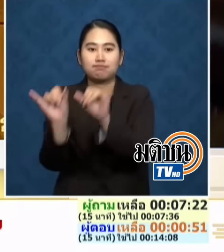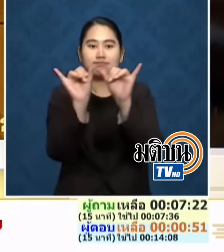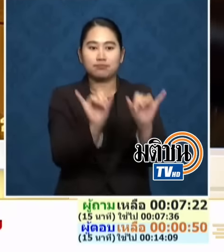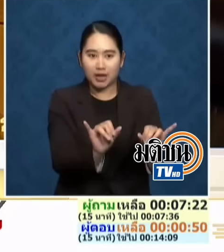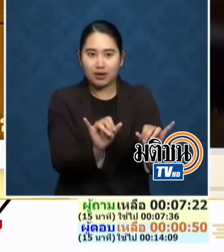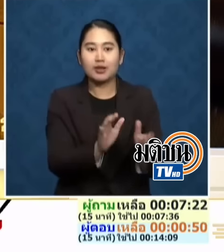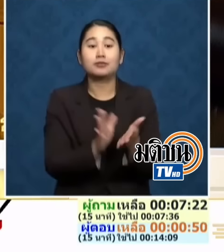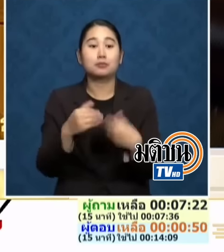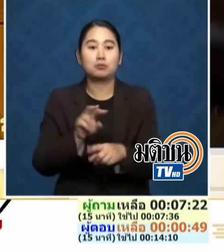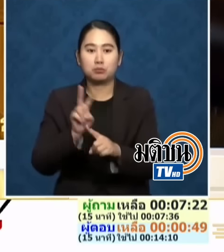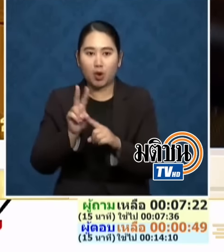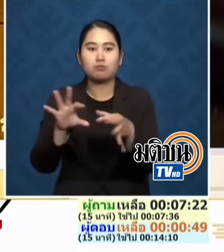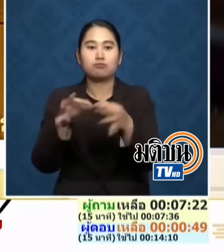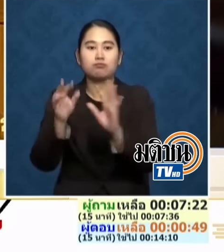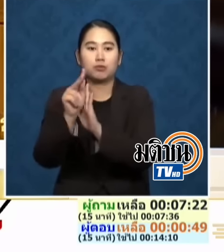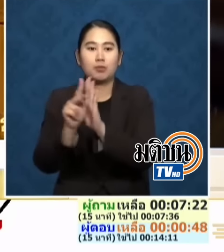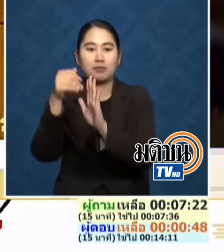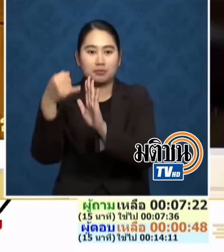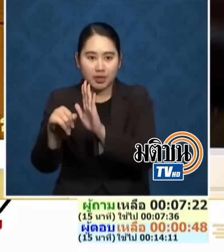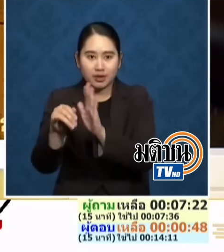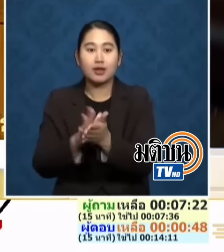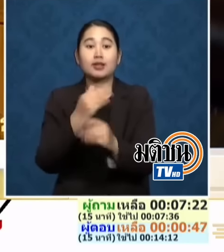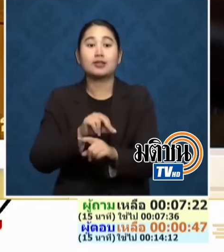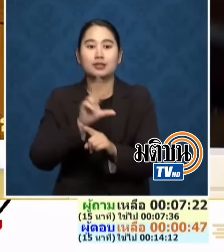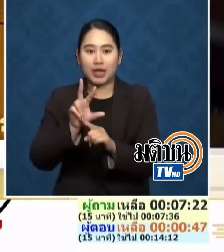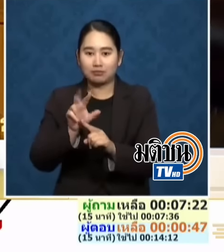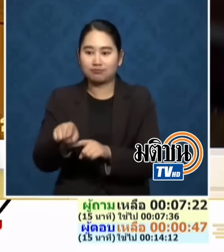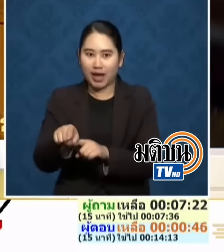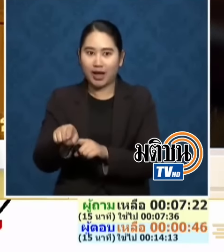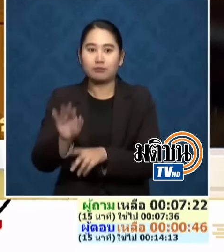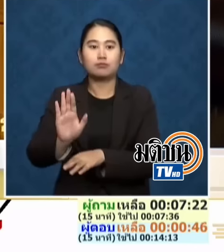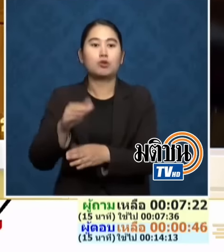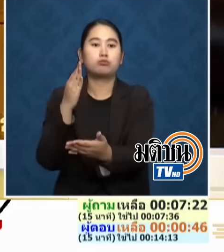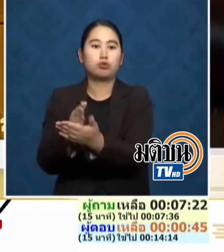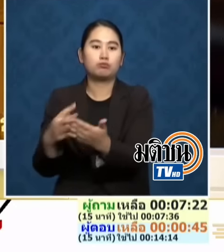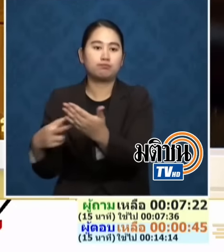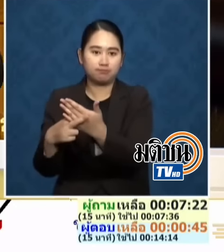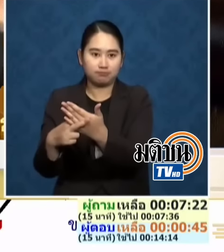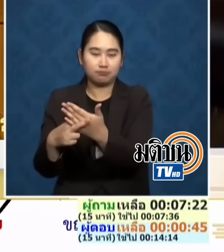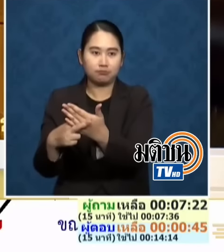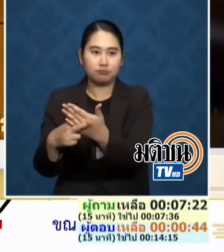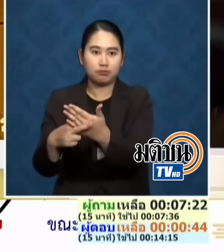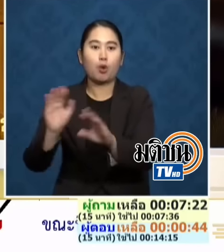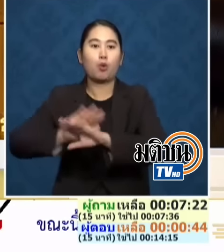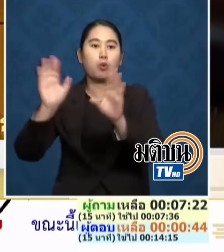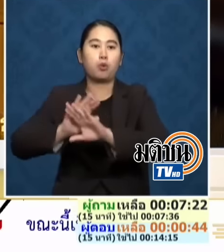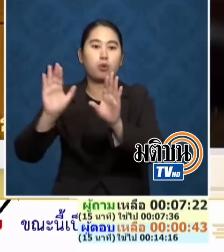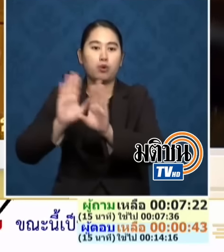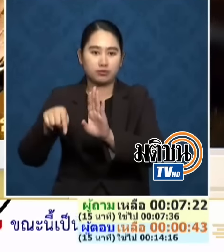หมดสองดำเดนคาดอายา สามเพื่ทประพließห้ามทำอะไรทงนั้นตอนนี้ นะครั ยกเลือกให้หมด